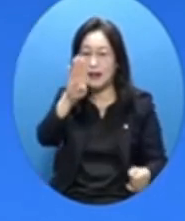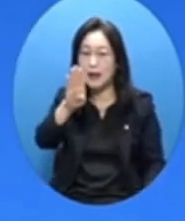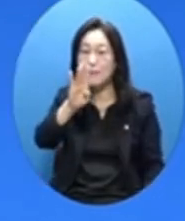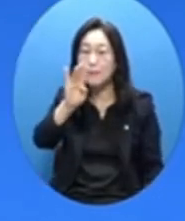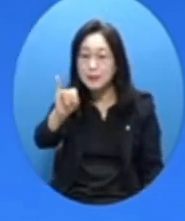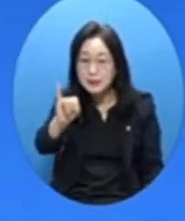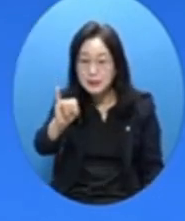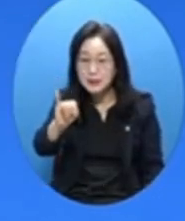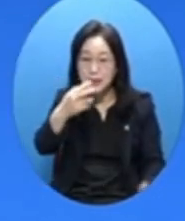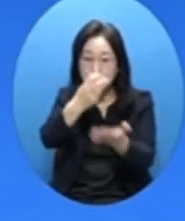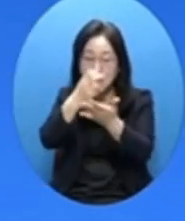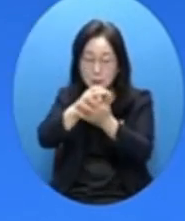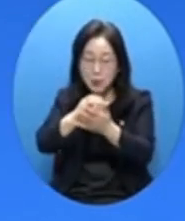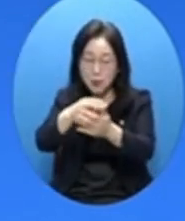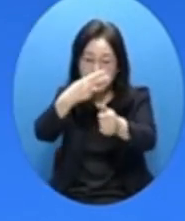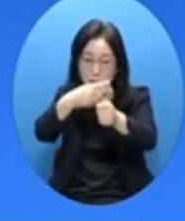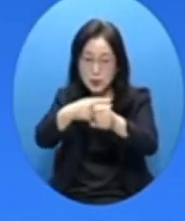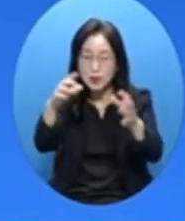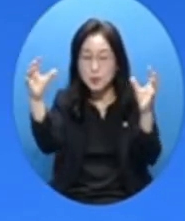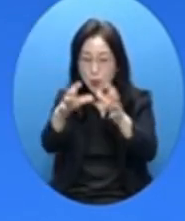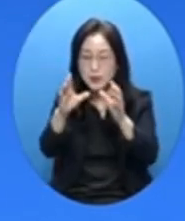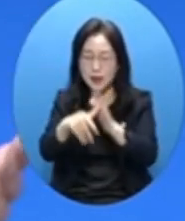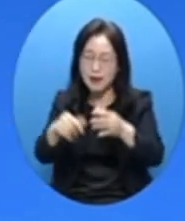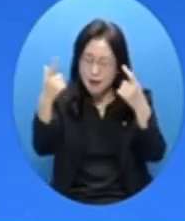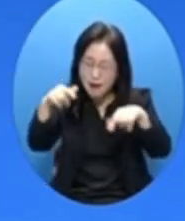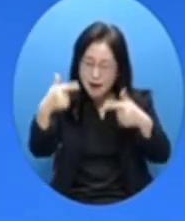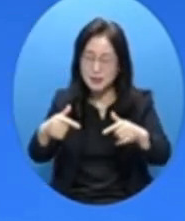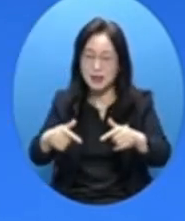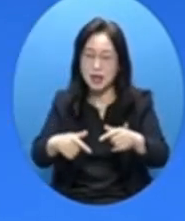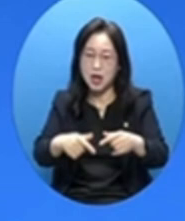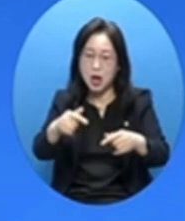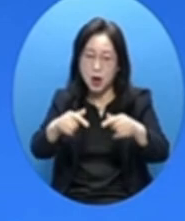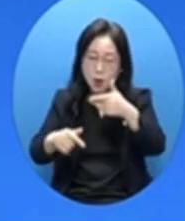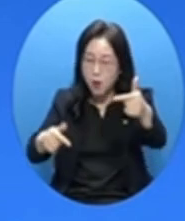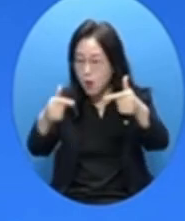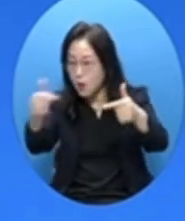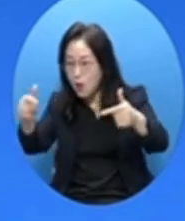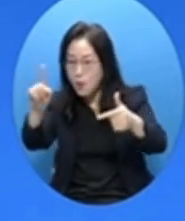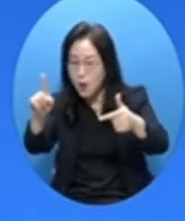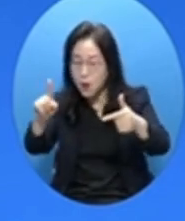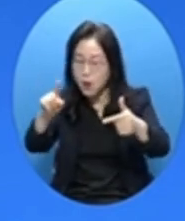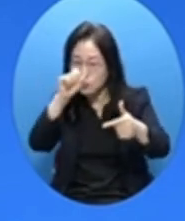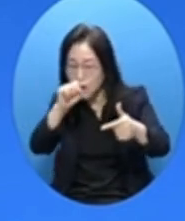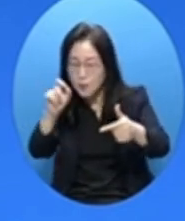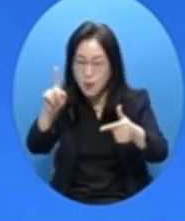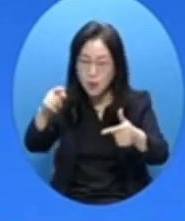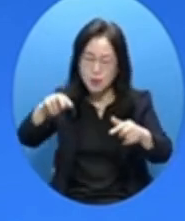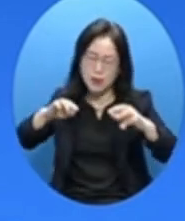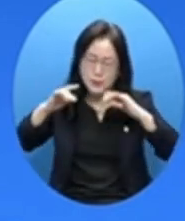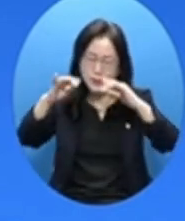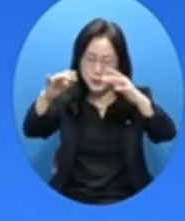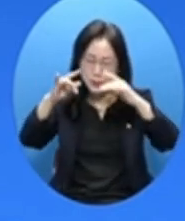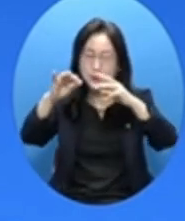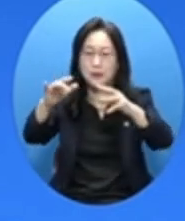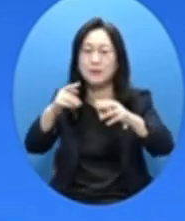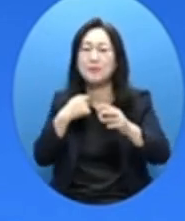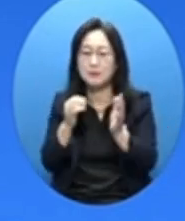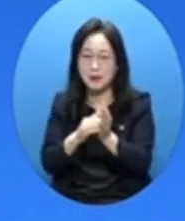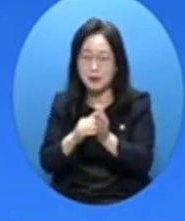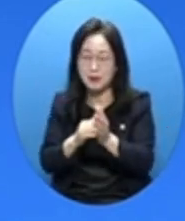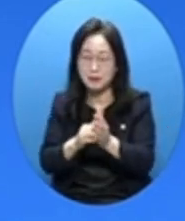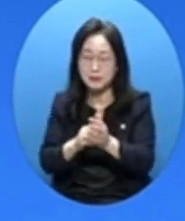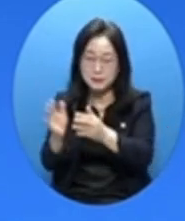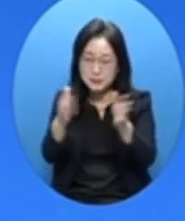613명의 계명 중에 어떤 개념이 가장 크냐 그걸 가지고 논쟁을 많이 했습니다 근데 하루는 율법 학자 율법